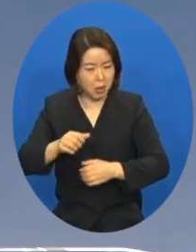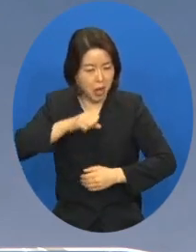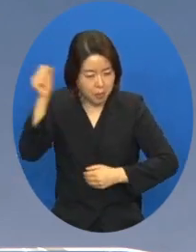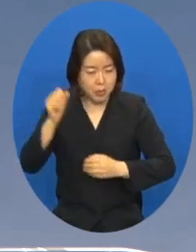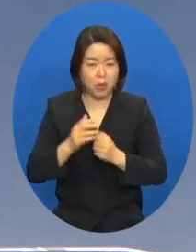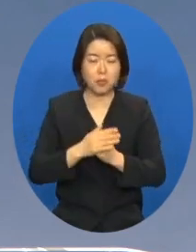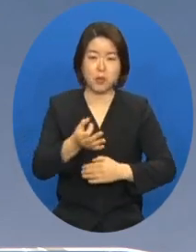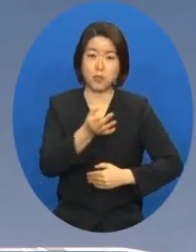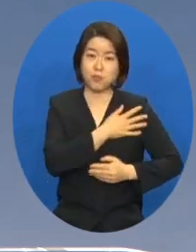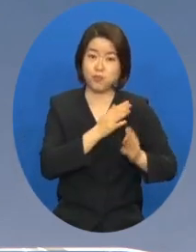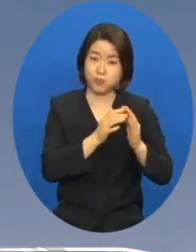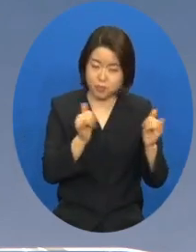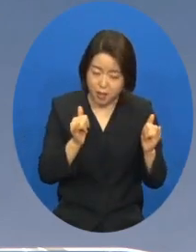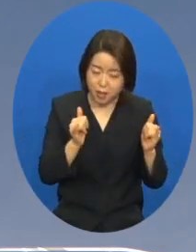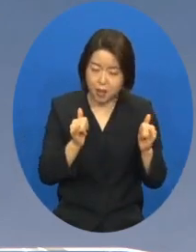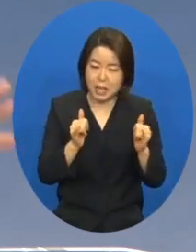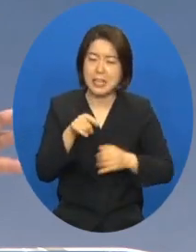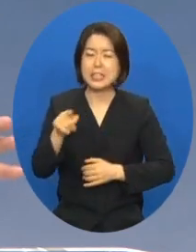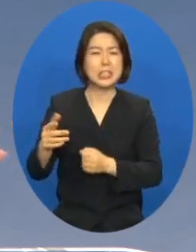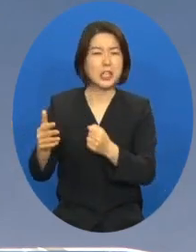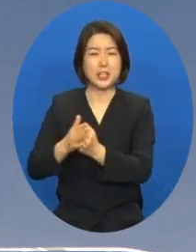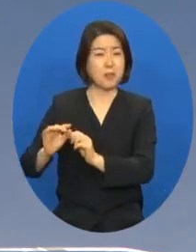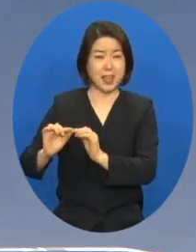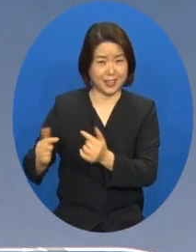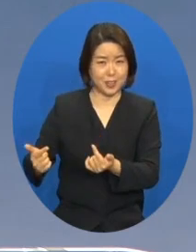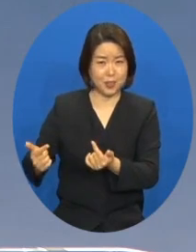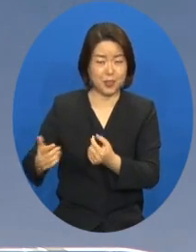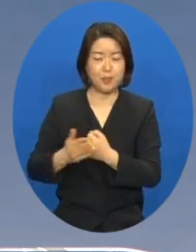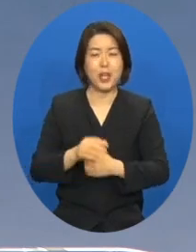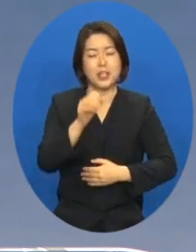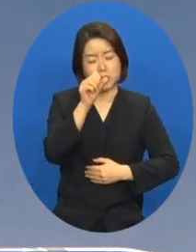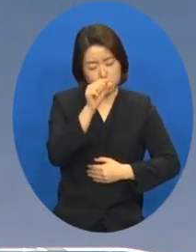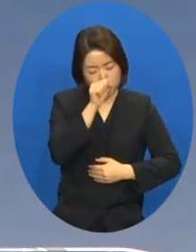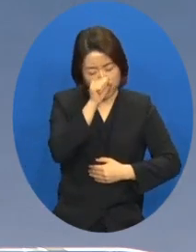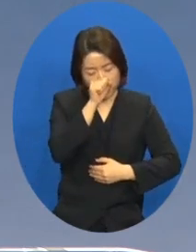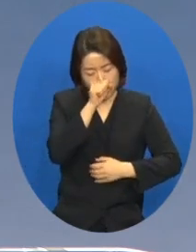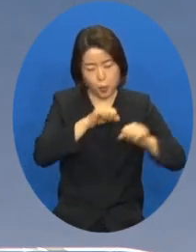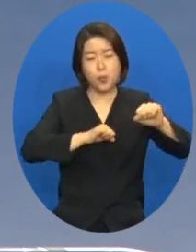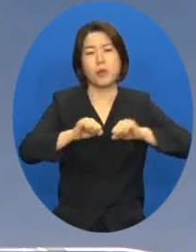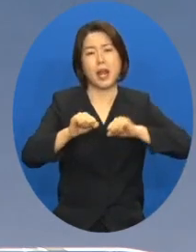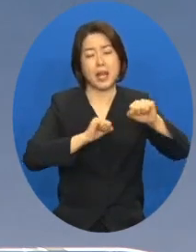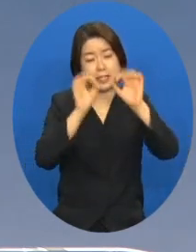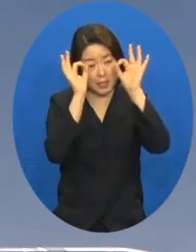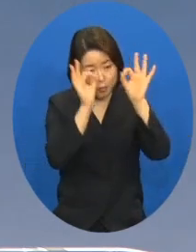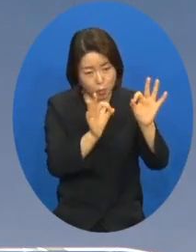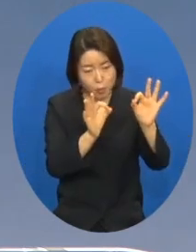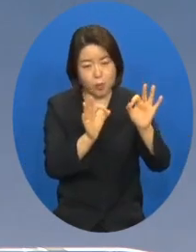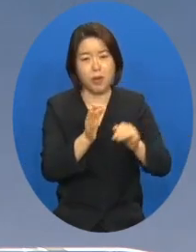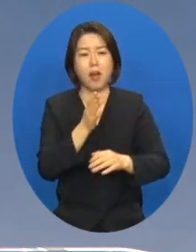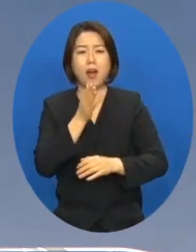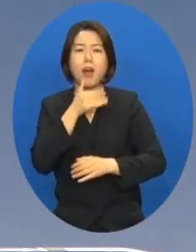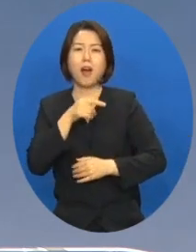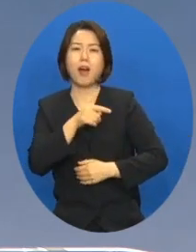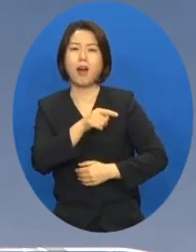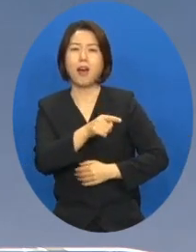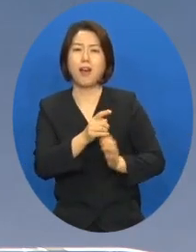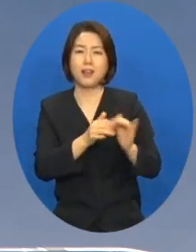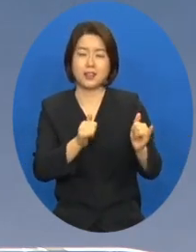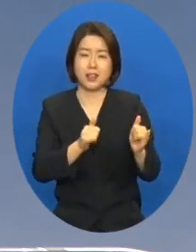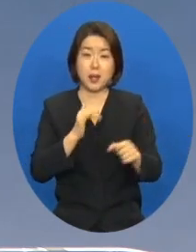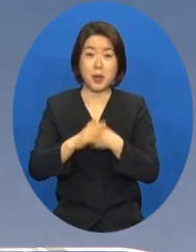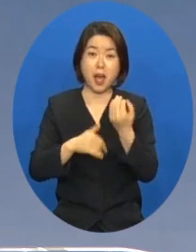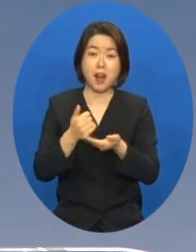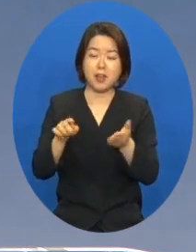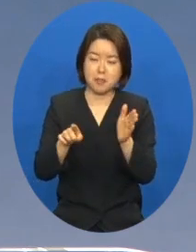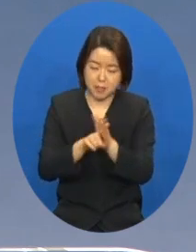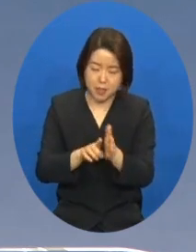부자가 되었거나 그래서가 아니고 착한 행실을 보고 야, 저 사람들 진짜 하나님을